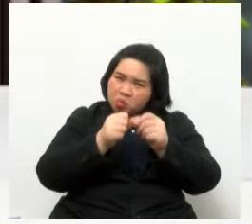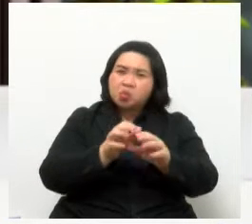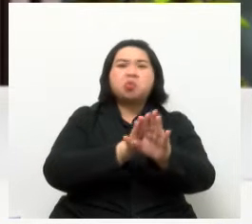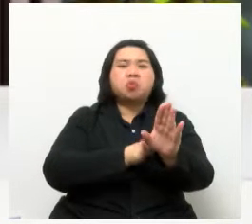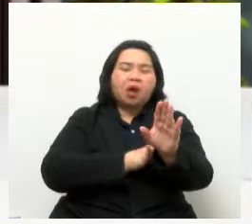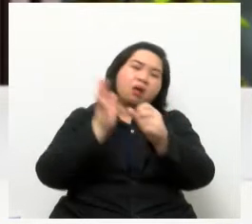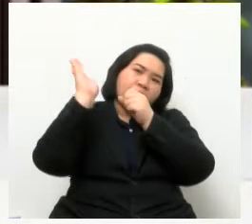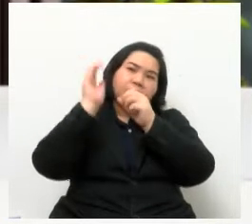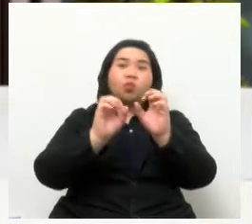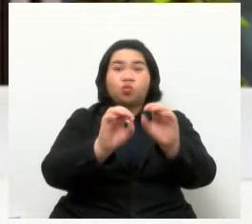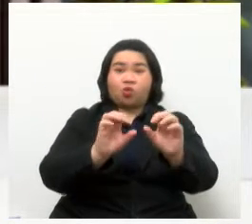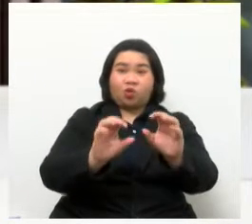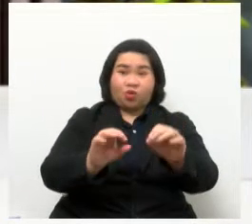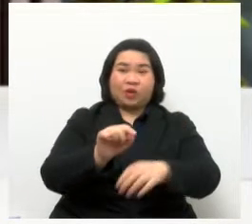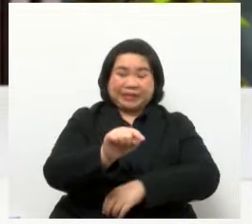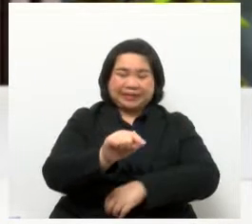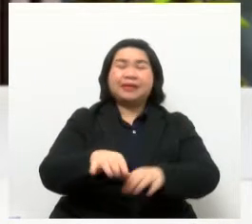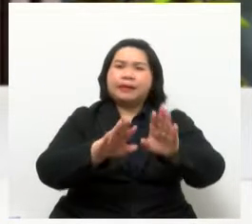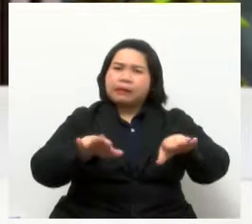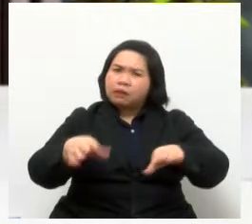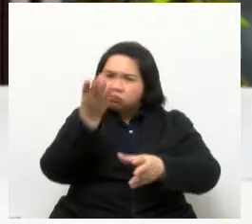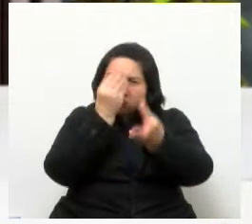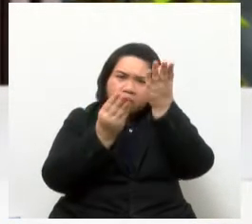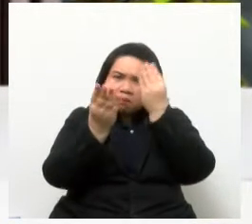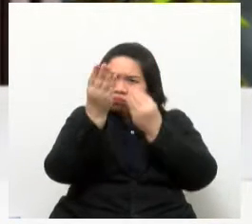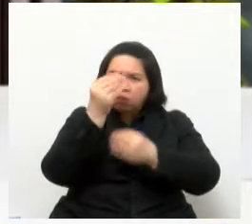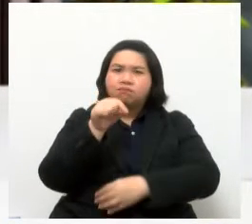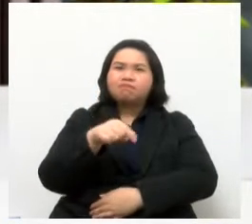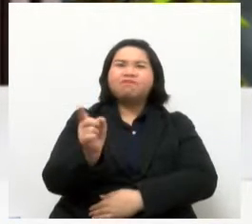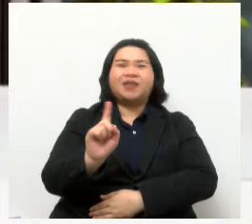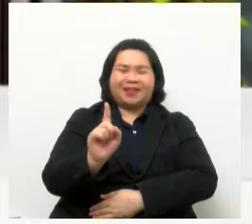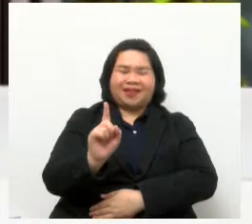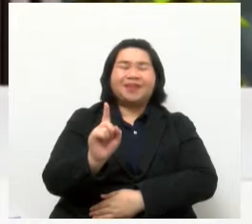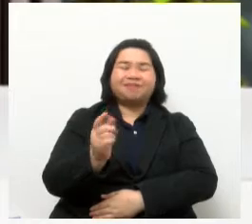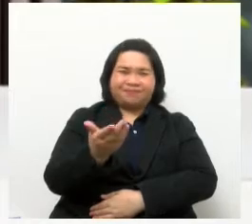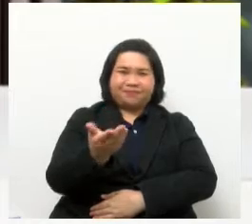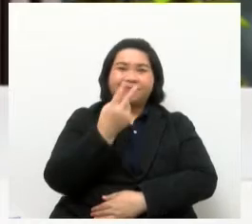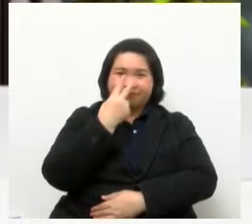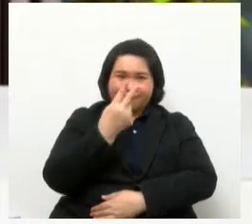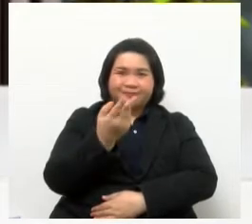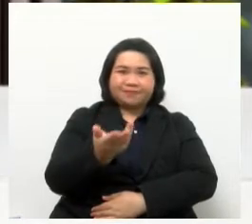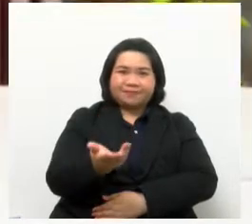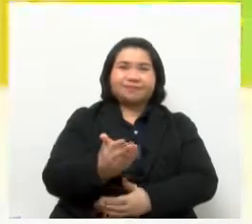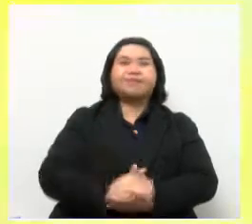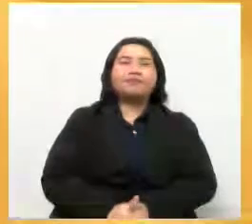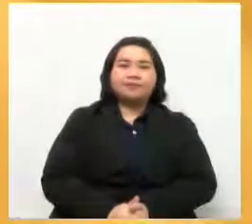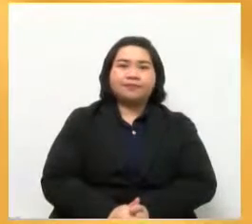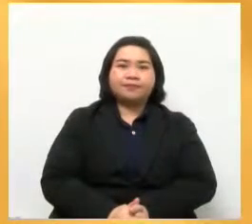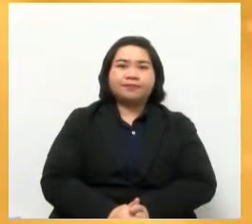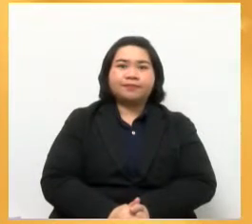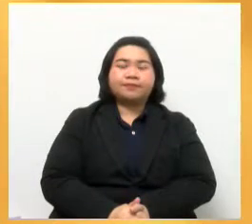รเรื่องราวของโรงเรียนวัดเบญญพาสจะน่าสนใจแค่ไหนไปติดตามรับชมกันค่ะ